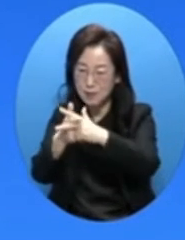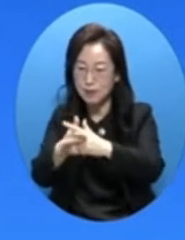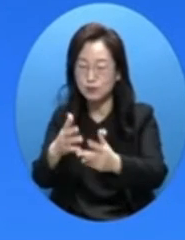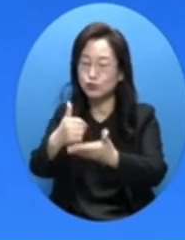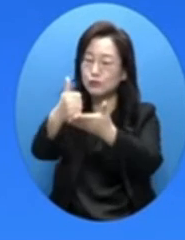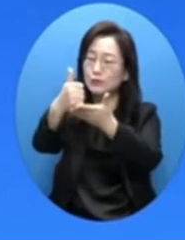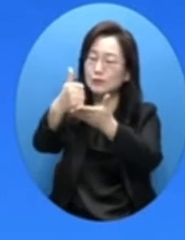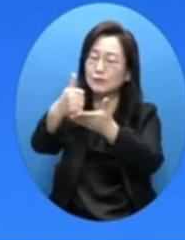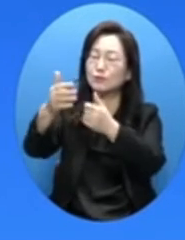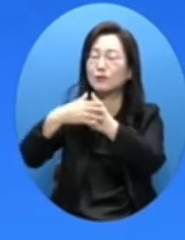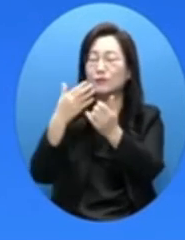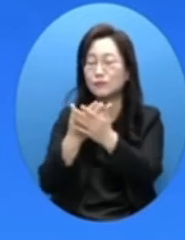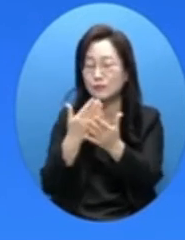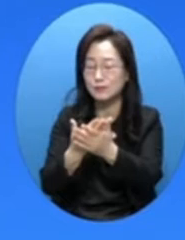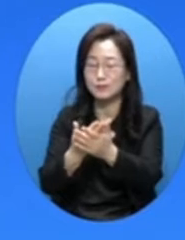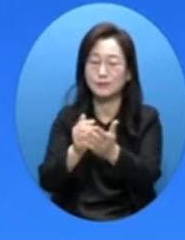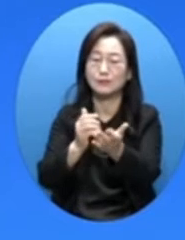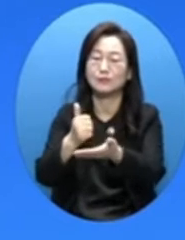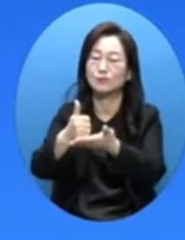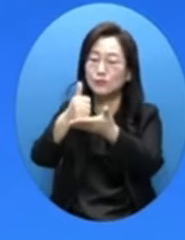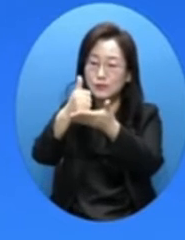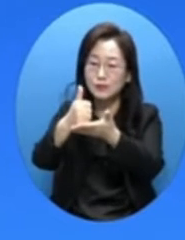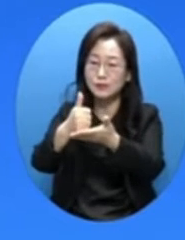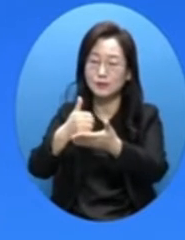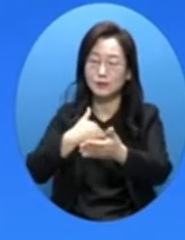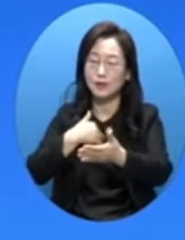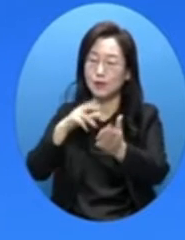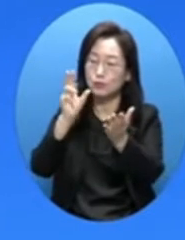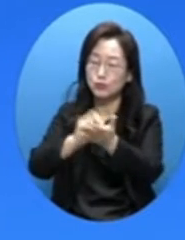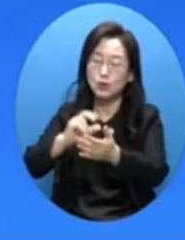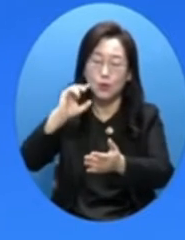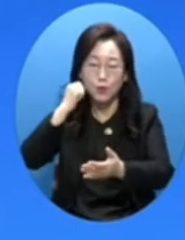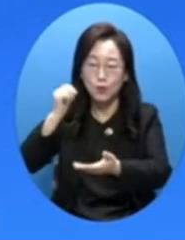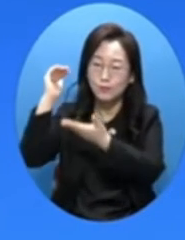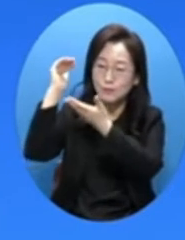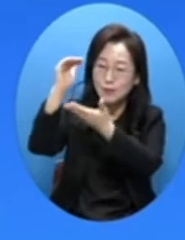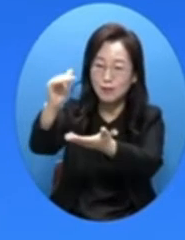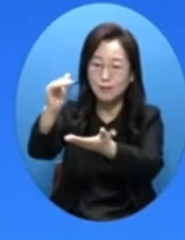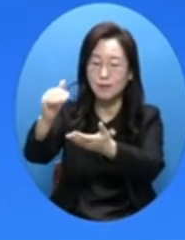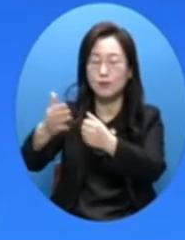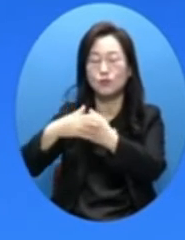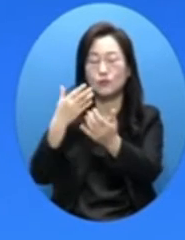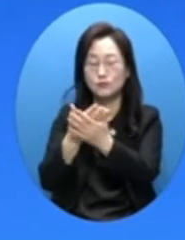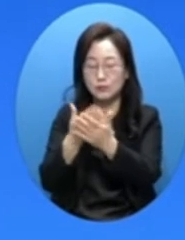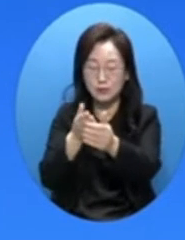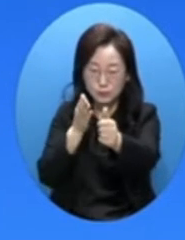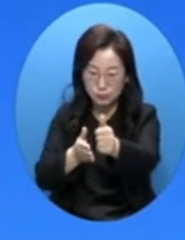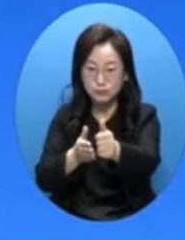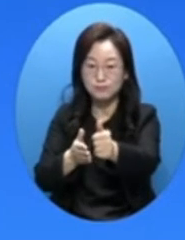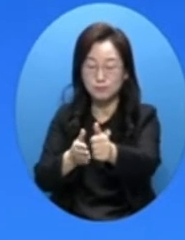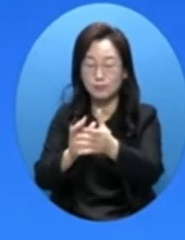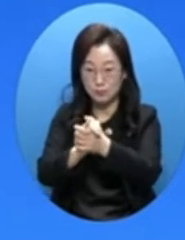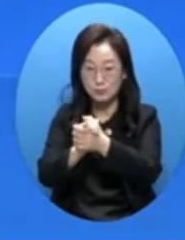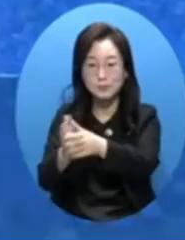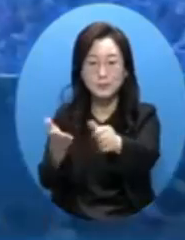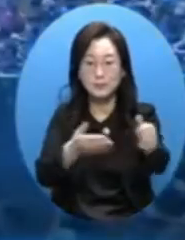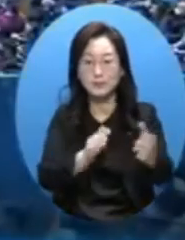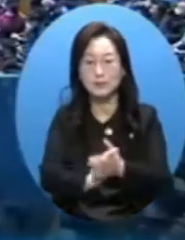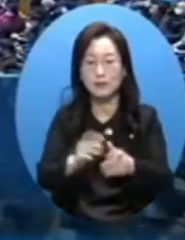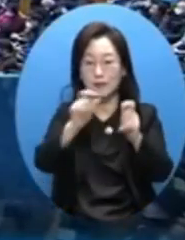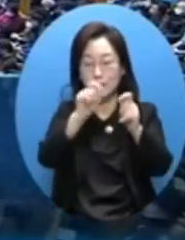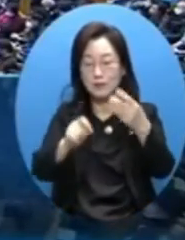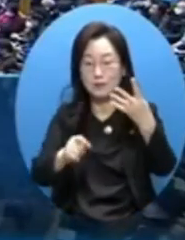우리의 도우심 되시는 주님께 나의 문제 어려움을 아뢰고 도우심을 간구해야 될 것입니다. 히브리서 4장